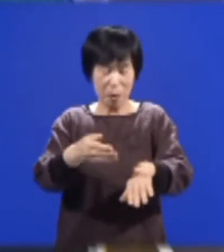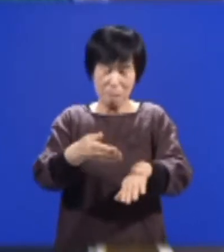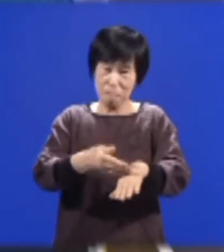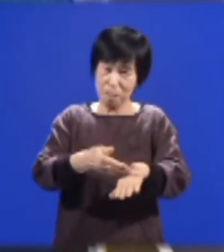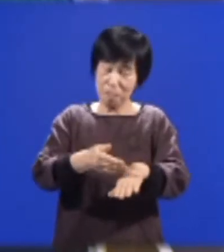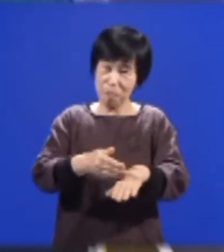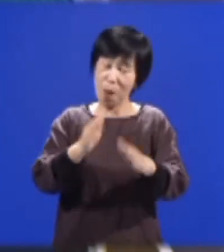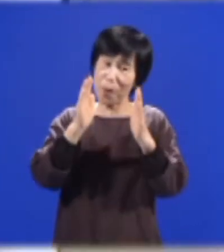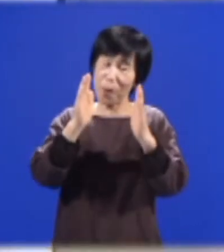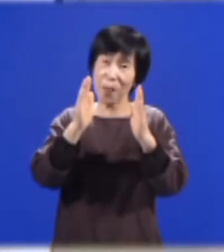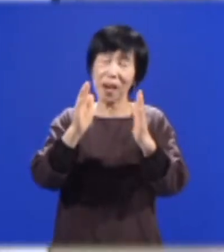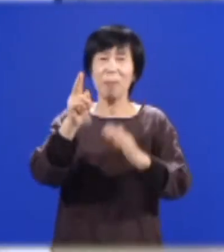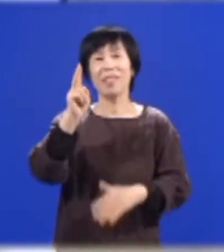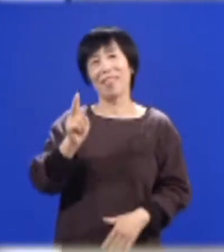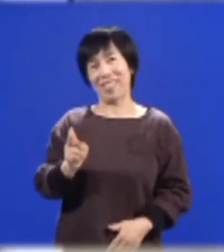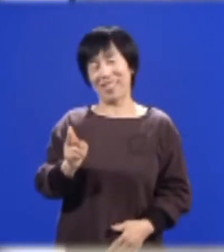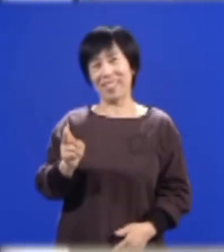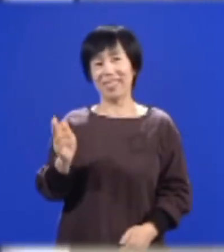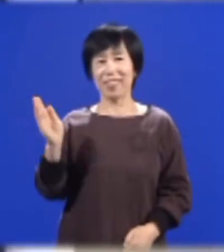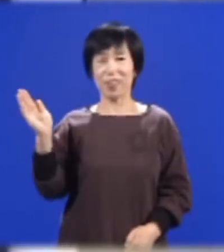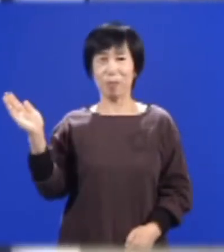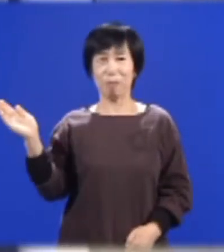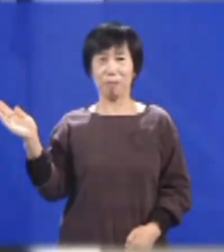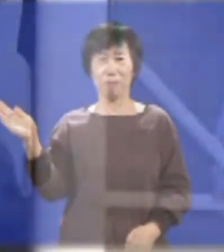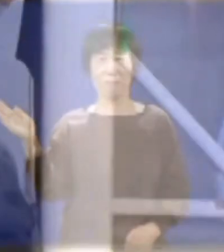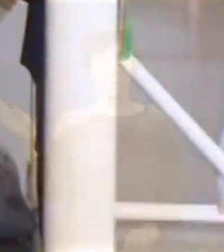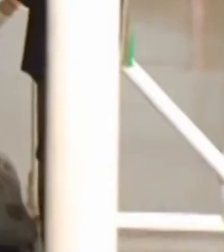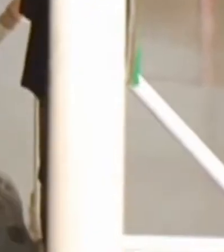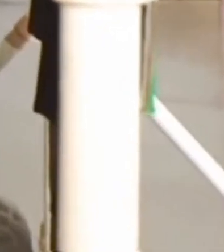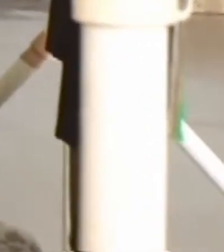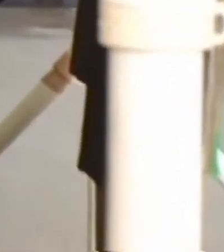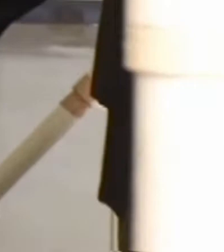習してきたみたいですよ。